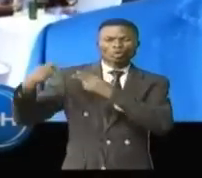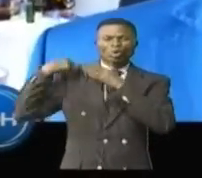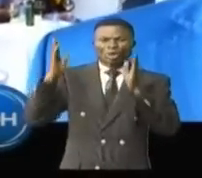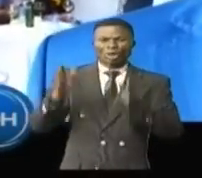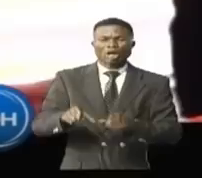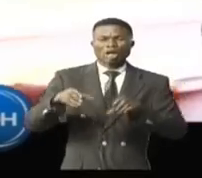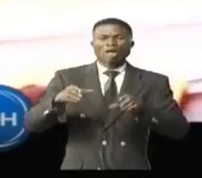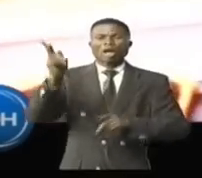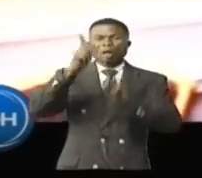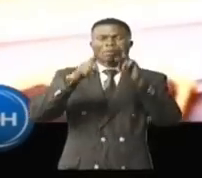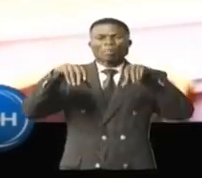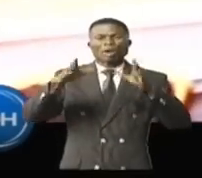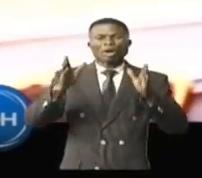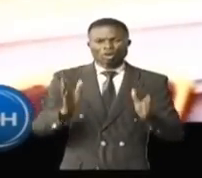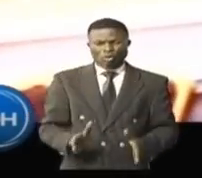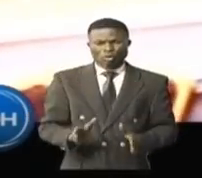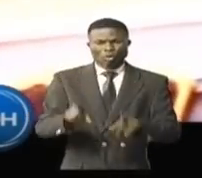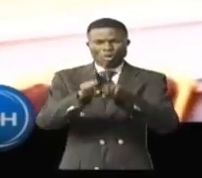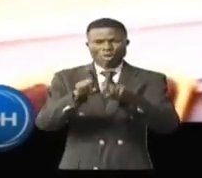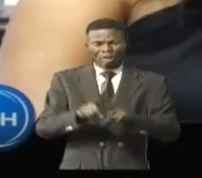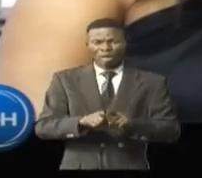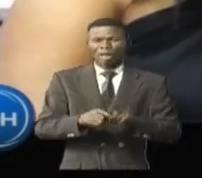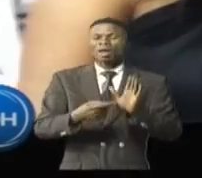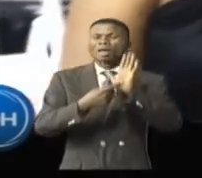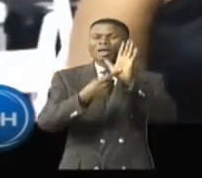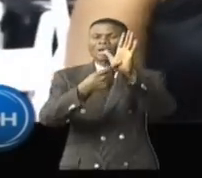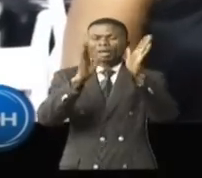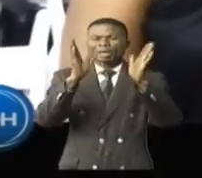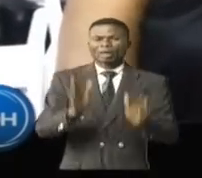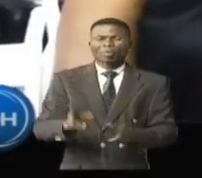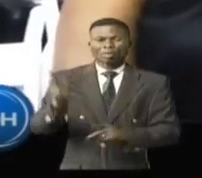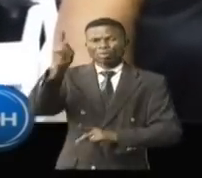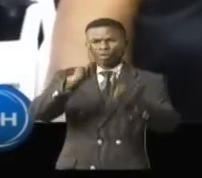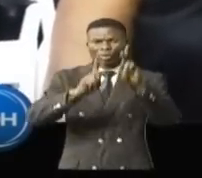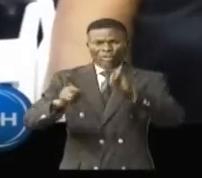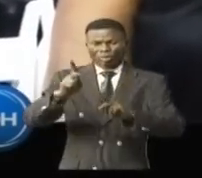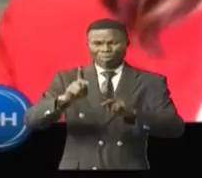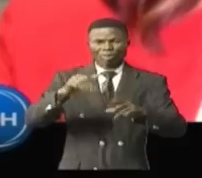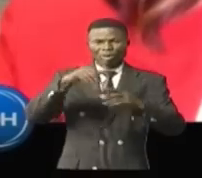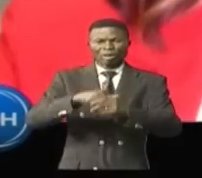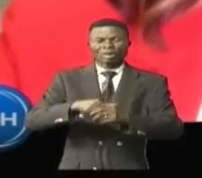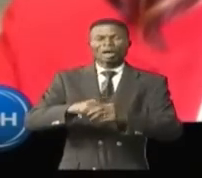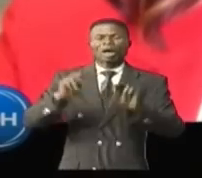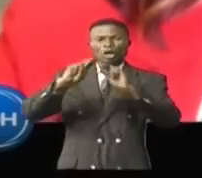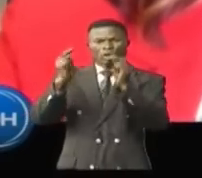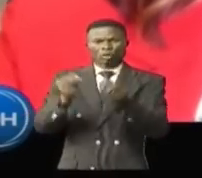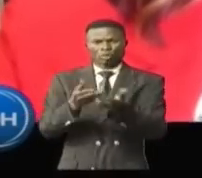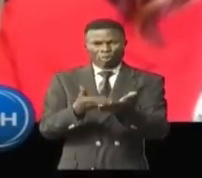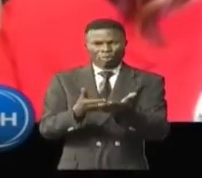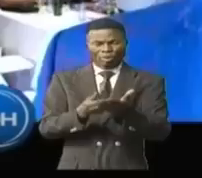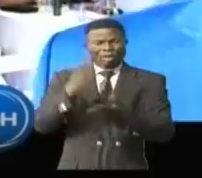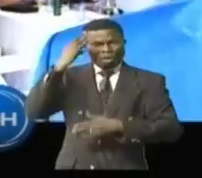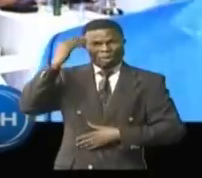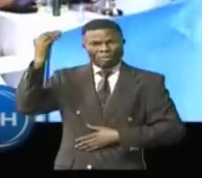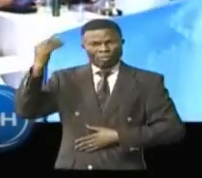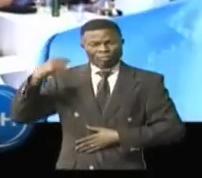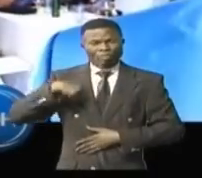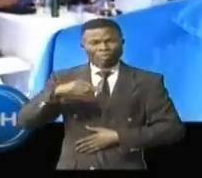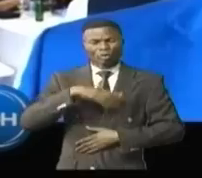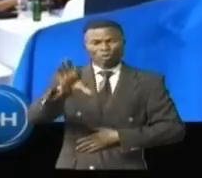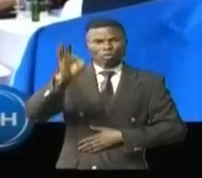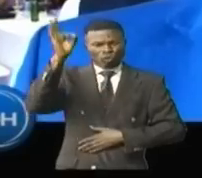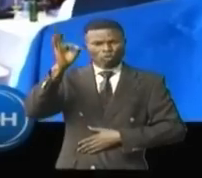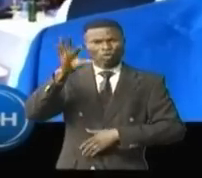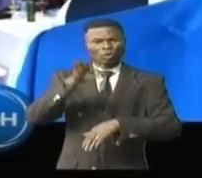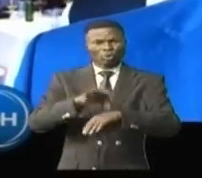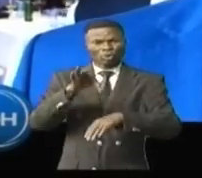citoyen congolais et autrefois représentant de la population au sein du Parlement, puisque nous avions saisi l'opportunité